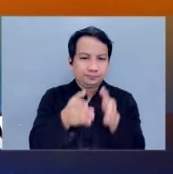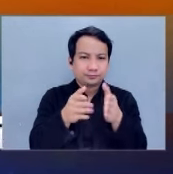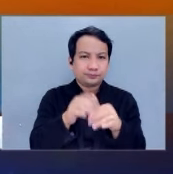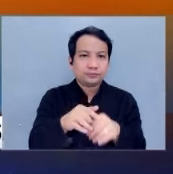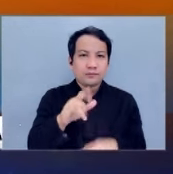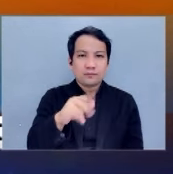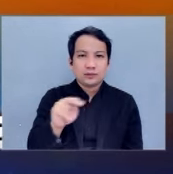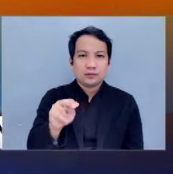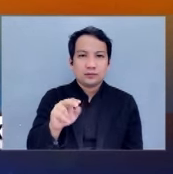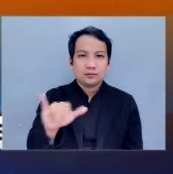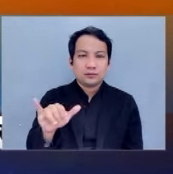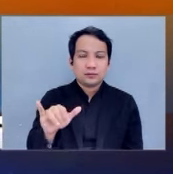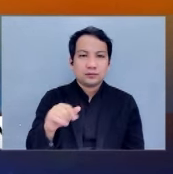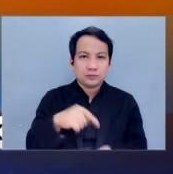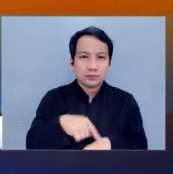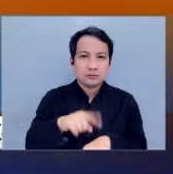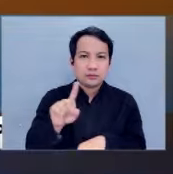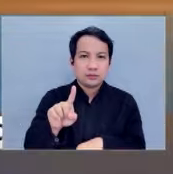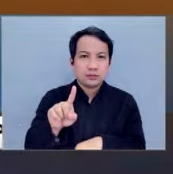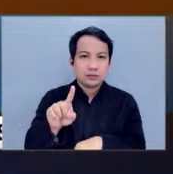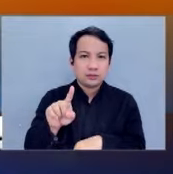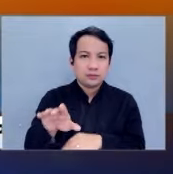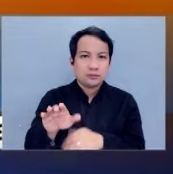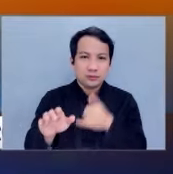Street pasado alauna ng madaling araw kanina.